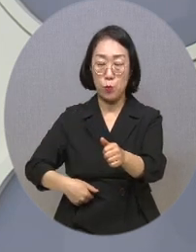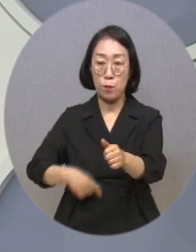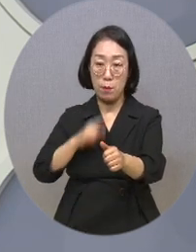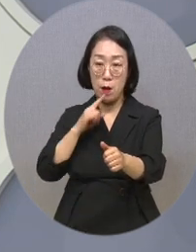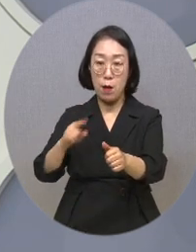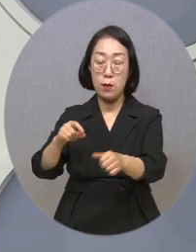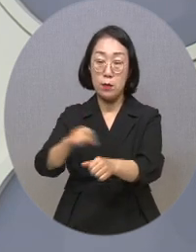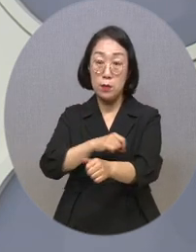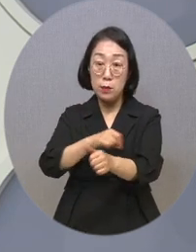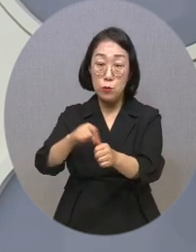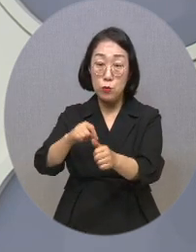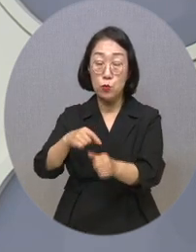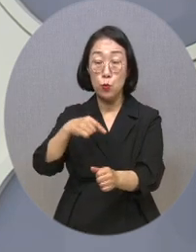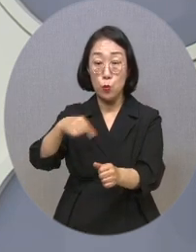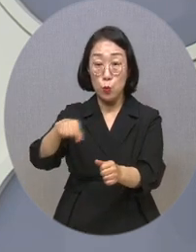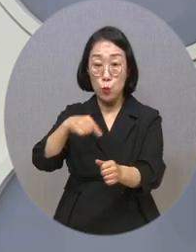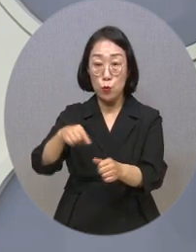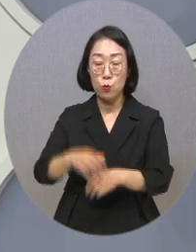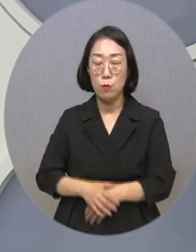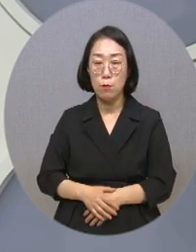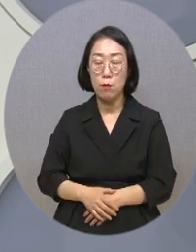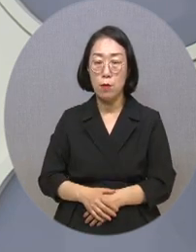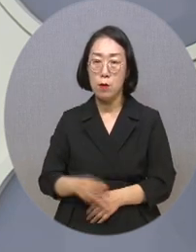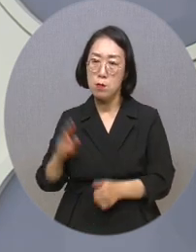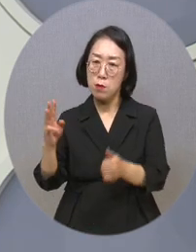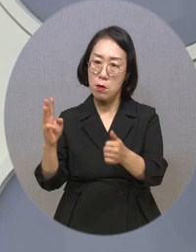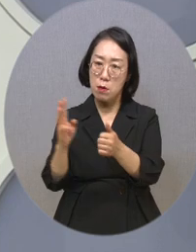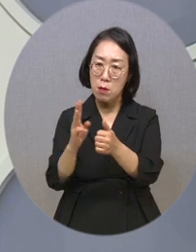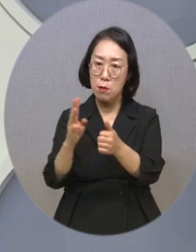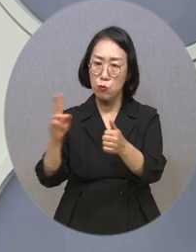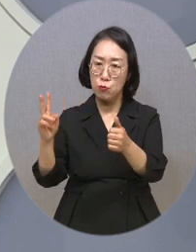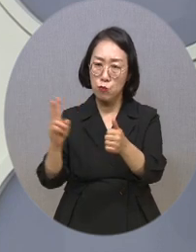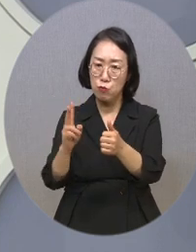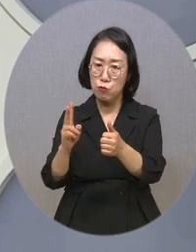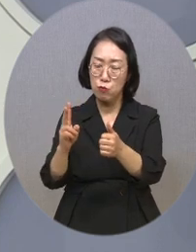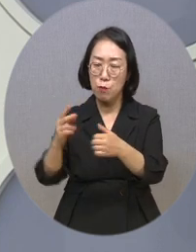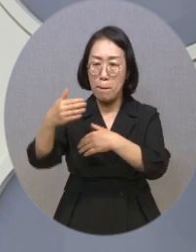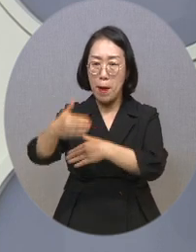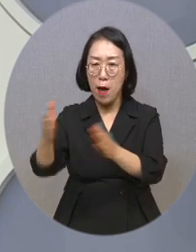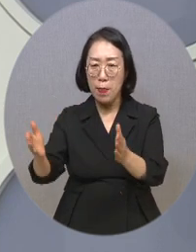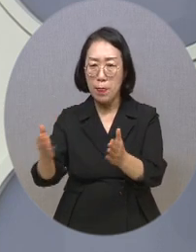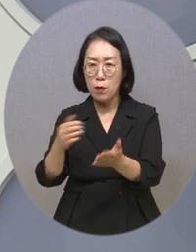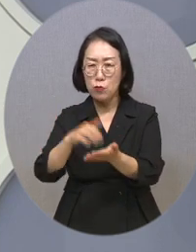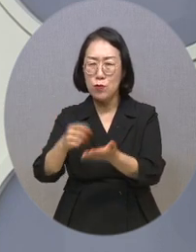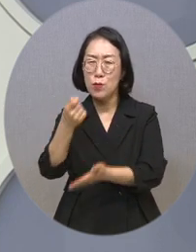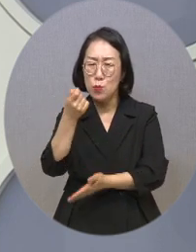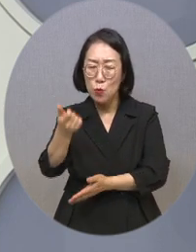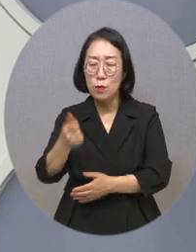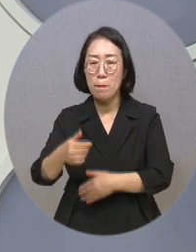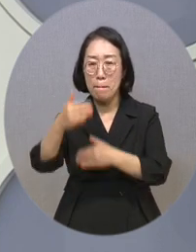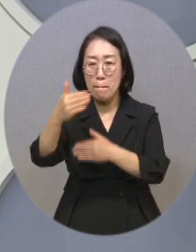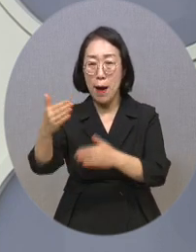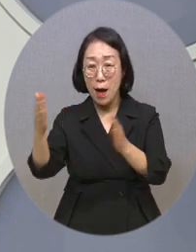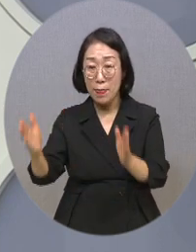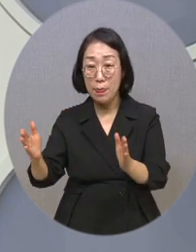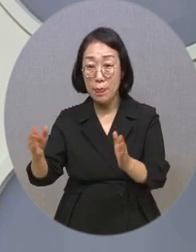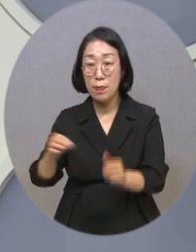그 특수교육이니까 뭐 한 세 명인가 두 명 있는 반에 이제 들어갔는데 그거에 그치지